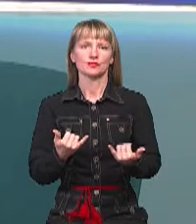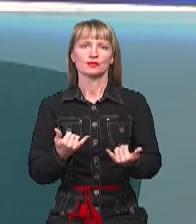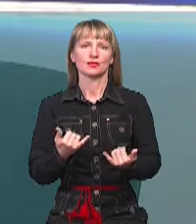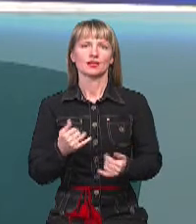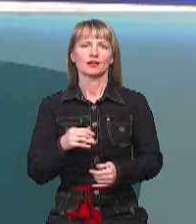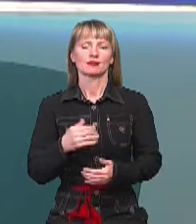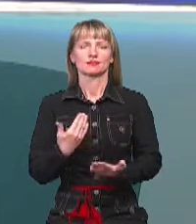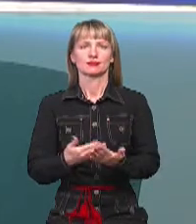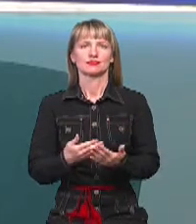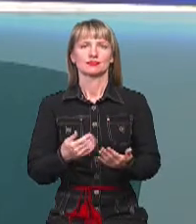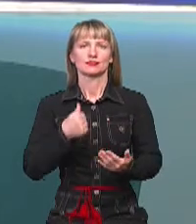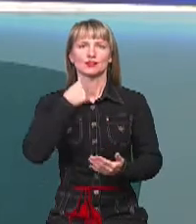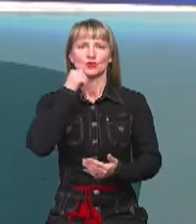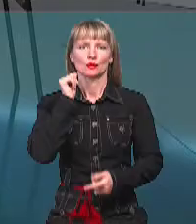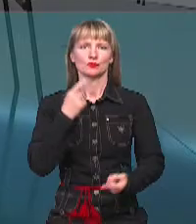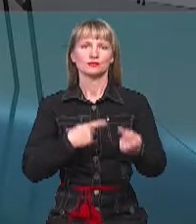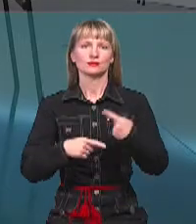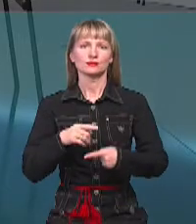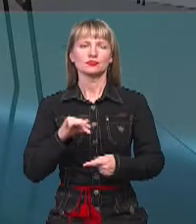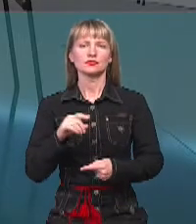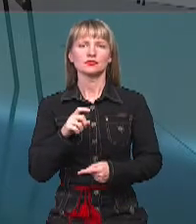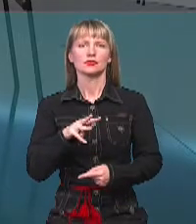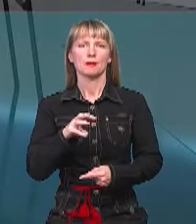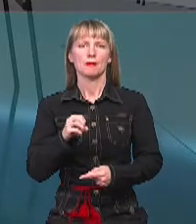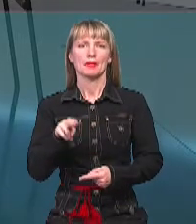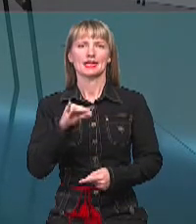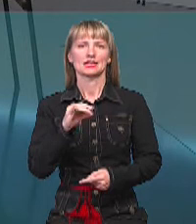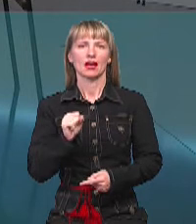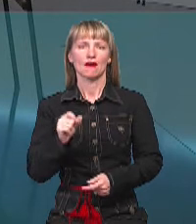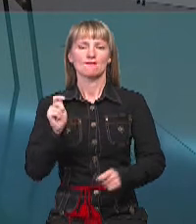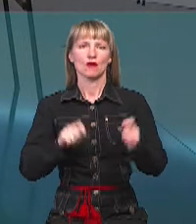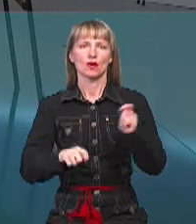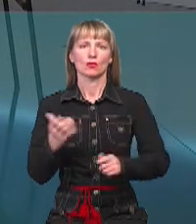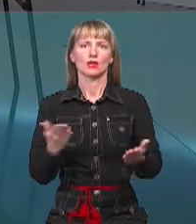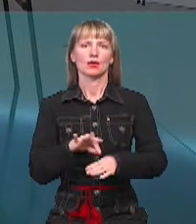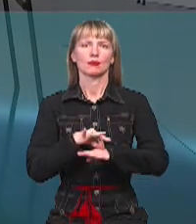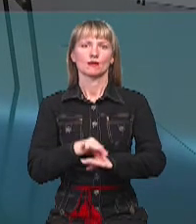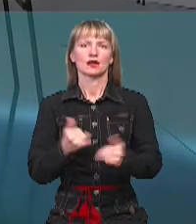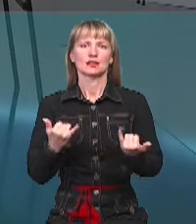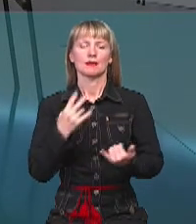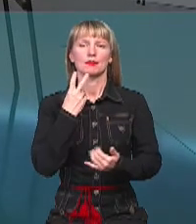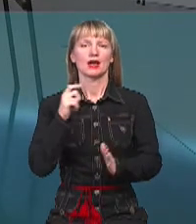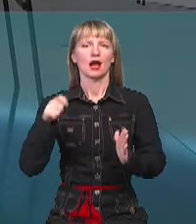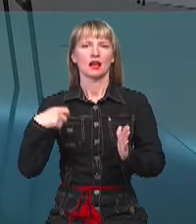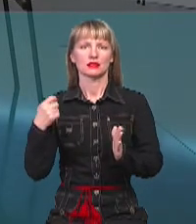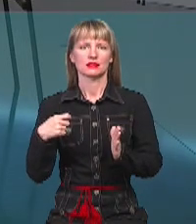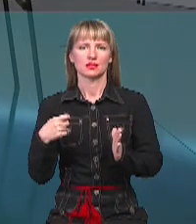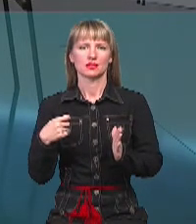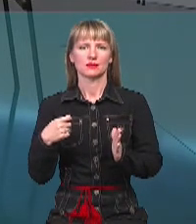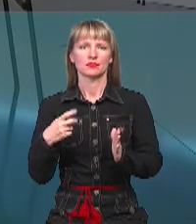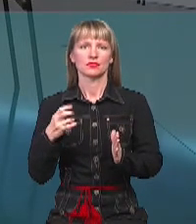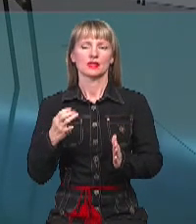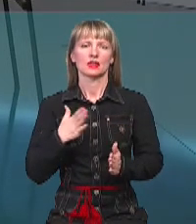вчора, майже щойно. Вчора повернулася із медіафоруму, який проводила, і зараз ми бачимо кадри